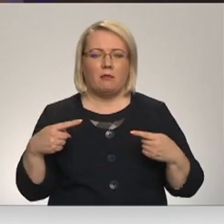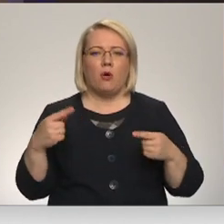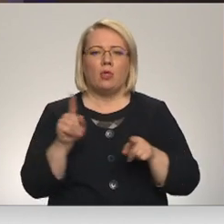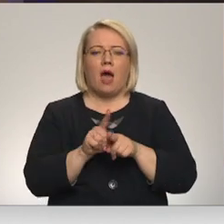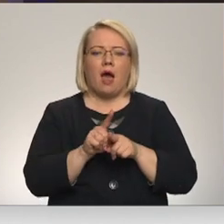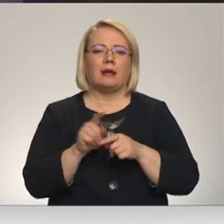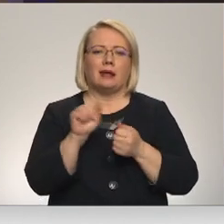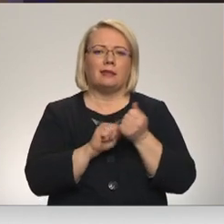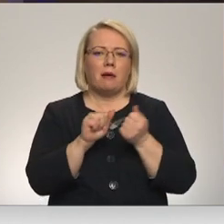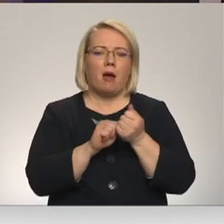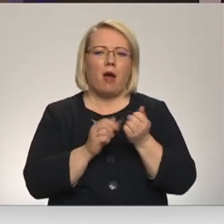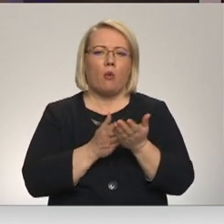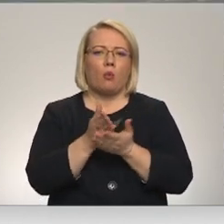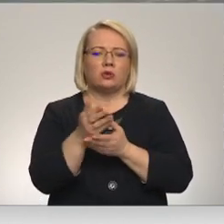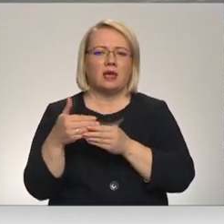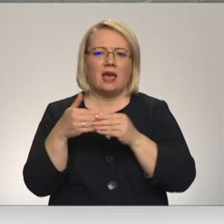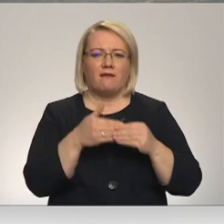varētu samazināt ražas apjomu.